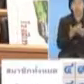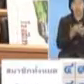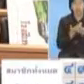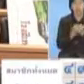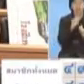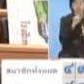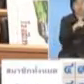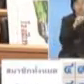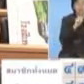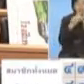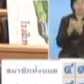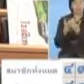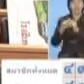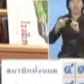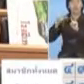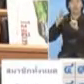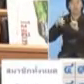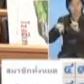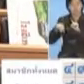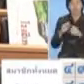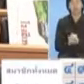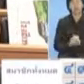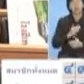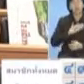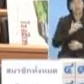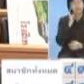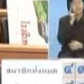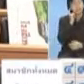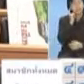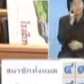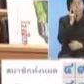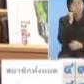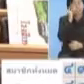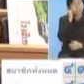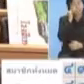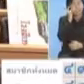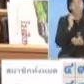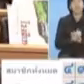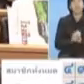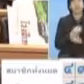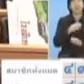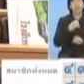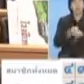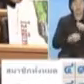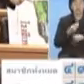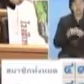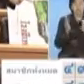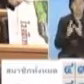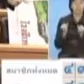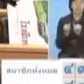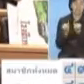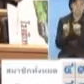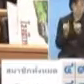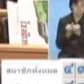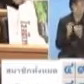าตันละ 16,000 บาทมันให้ผมยิ่งเชื่อว่าแสดงว่าคุณต้องการขายให้กับคนใกล้ชิดเ